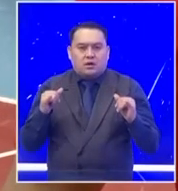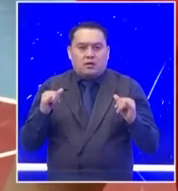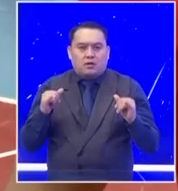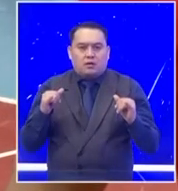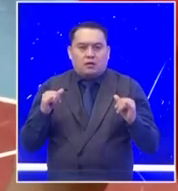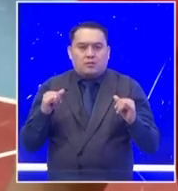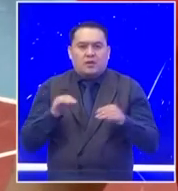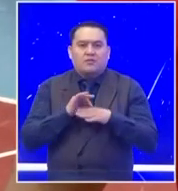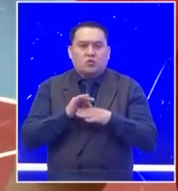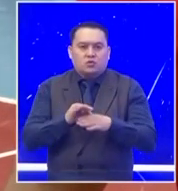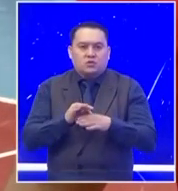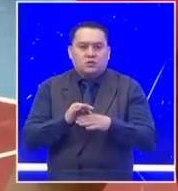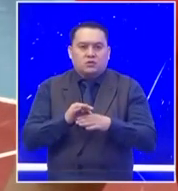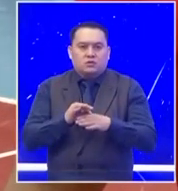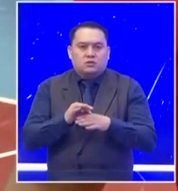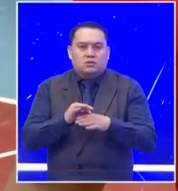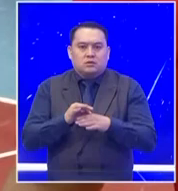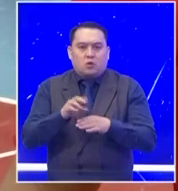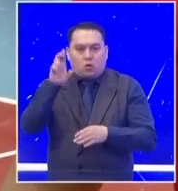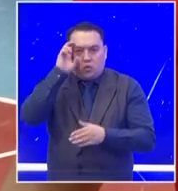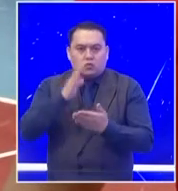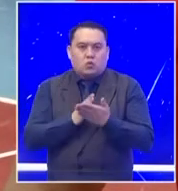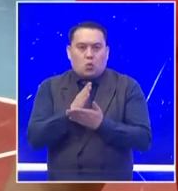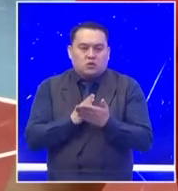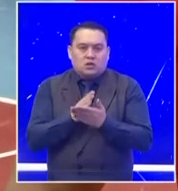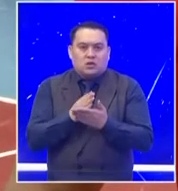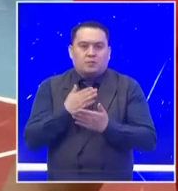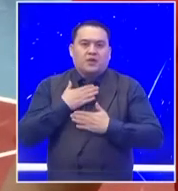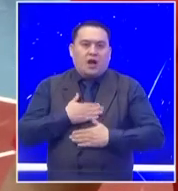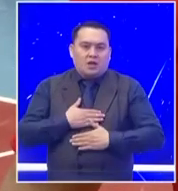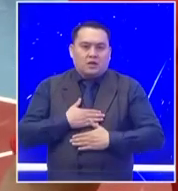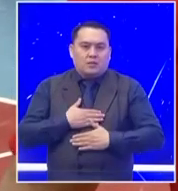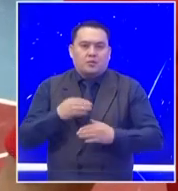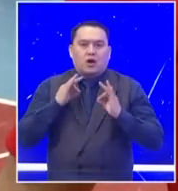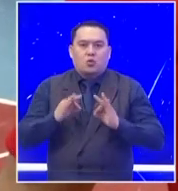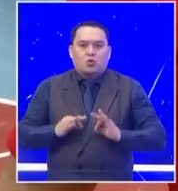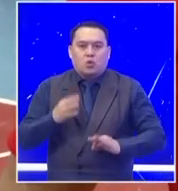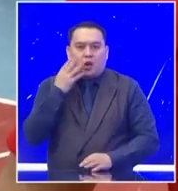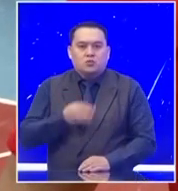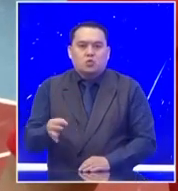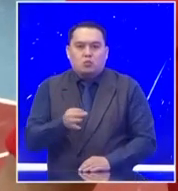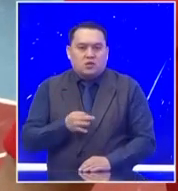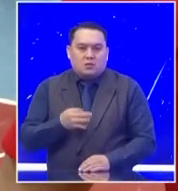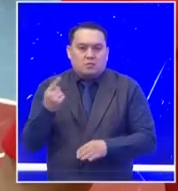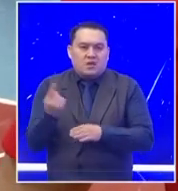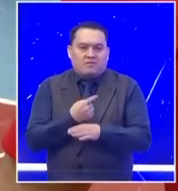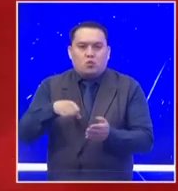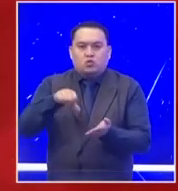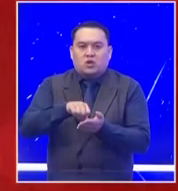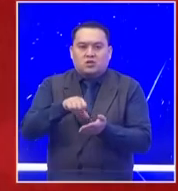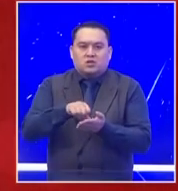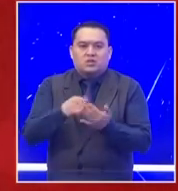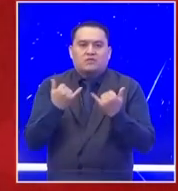когда это проводится среди госслужащих, это вдвойне приятно. И прокуратура Алматинской области, она впервые участвует